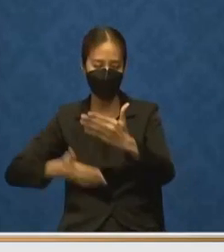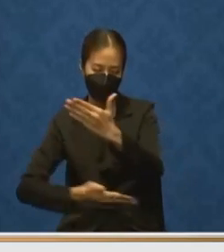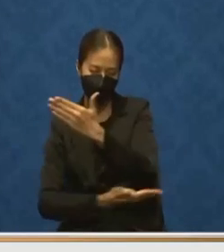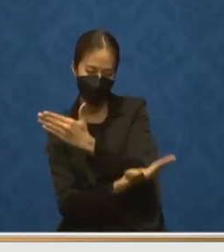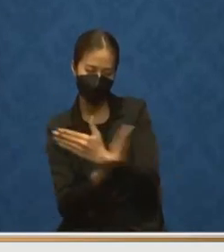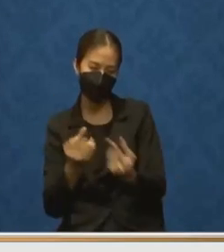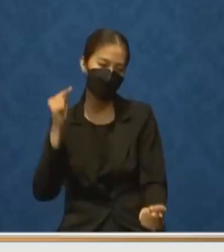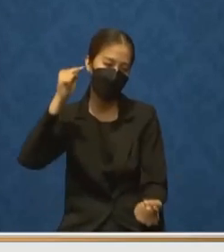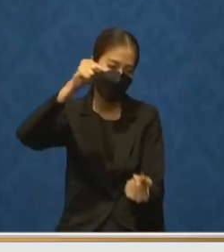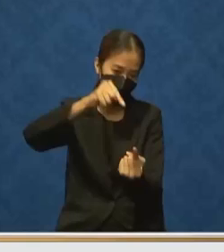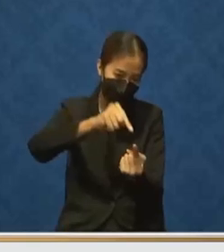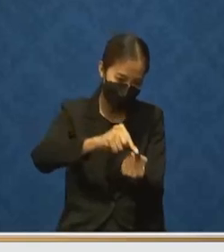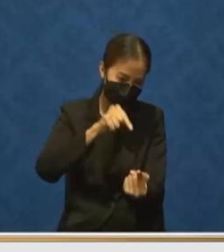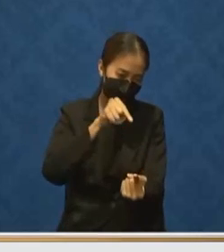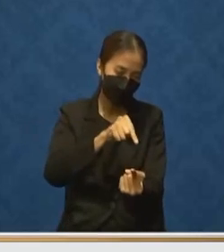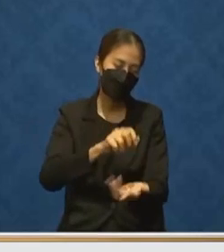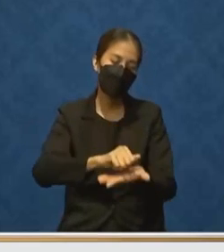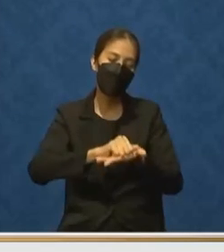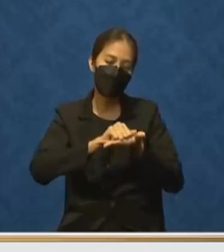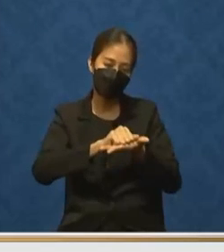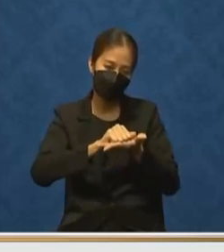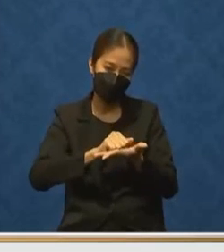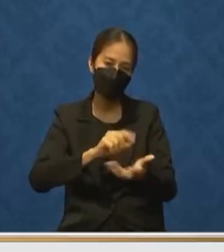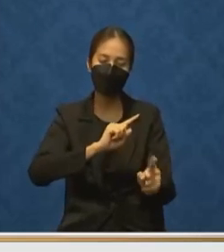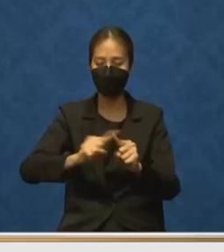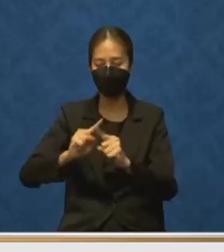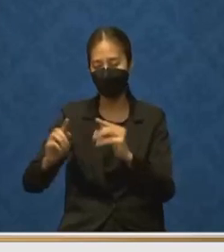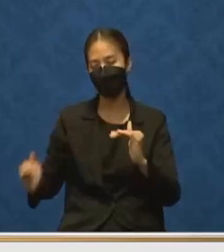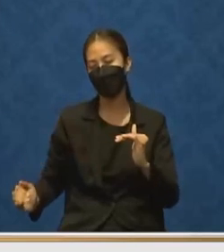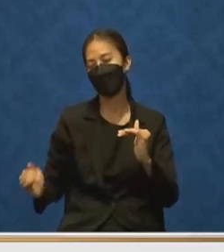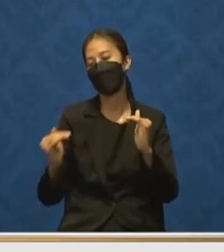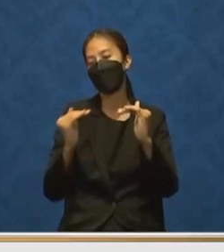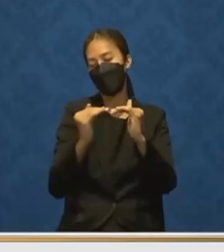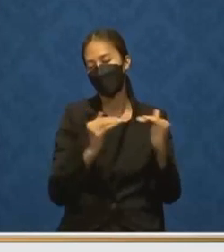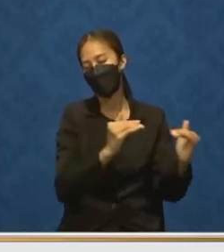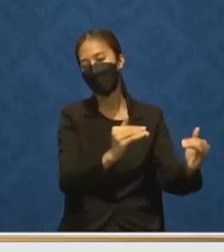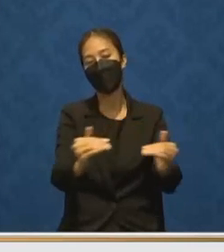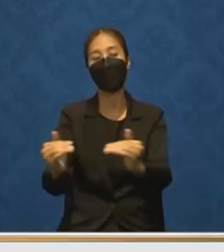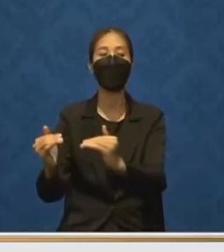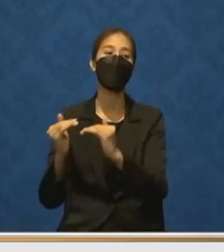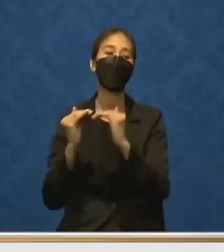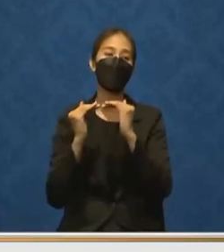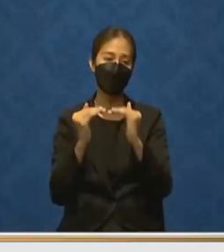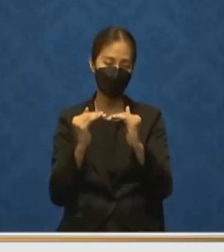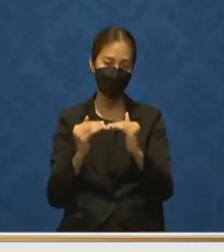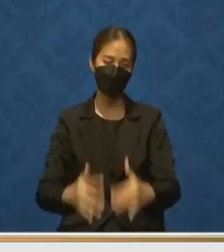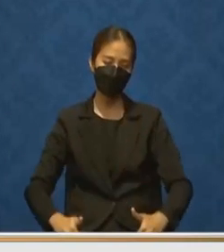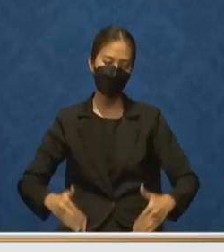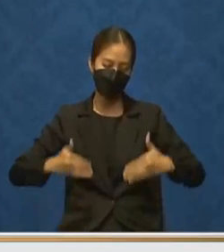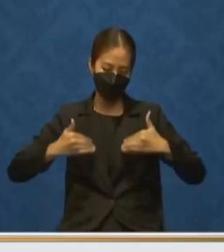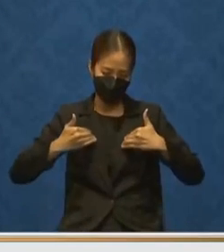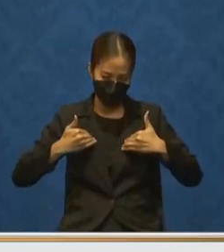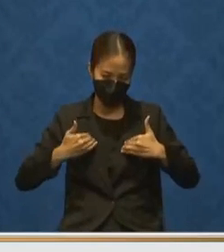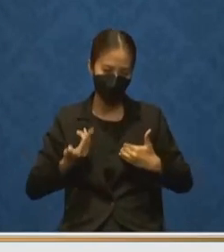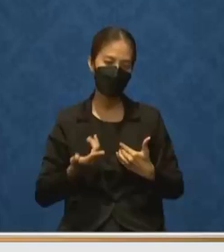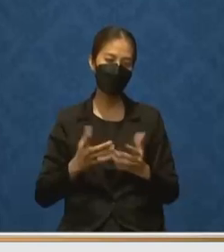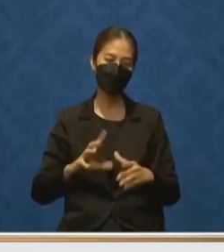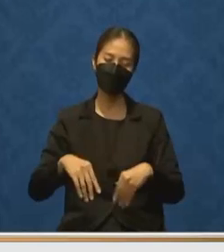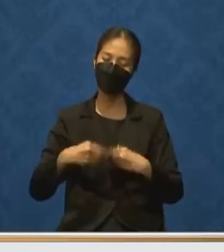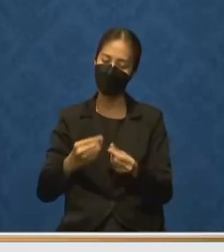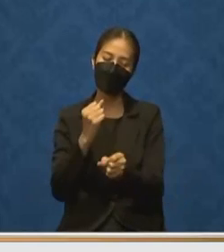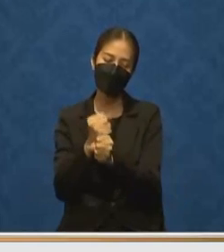าถึงการบริการสาธารณะอย่างเท่าเทียมเป็นธรรมและทั่วถึงรวมทั้งพัฒนาคุณภาพชีวิตของแรงงานในและนอกระ